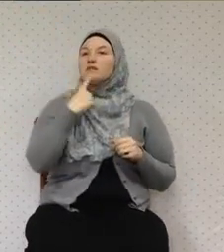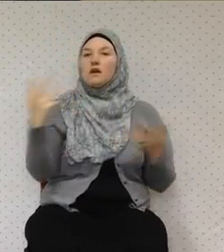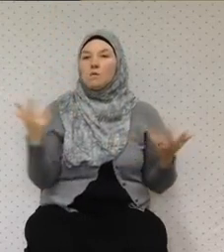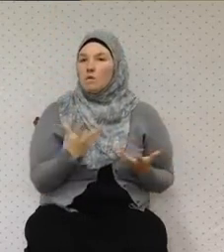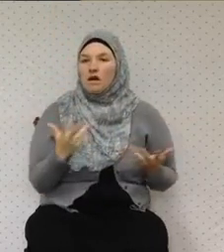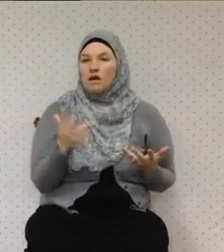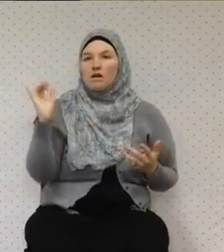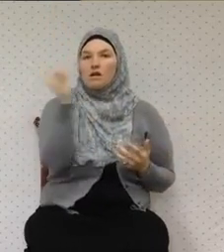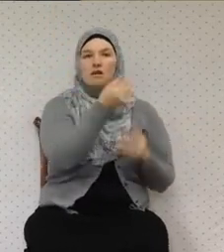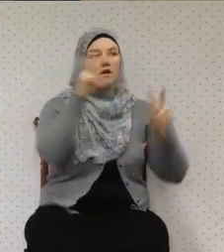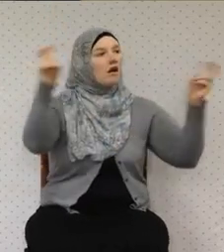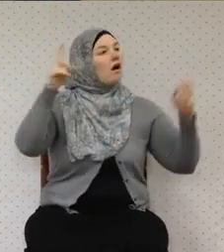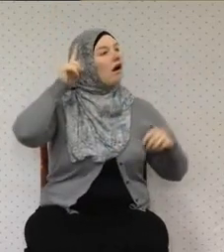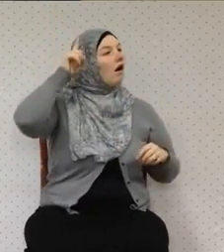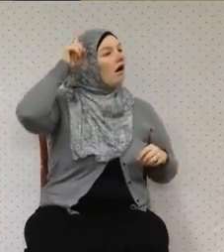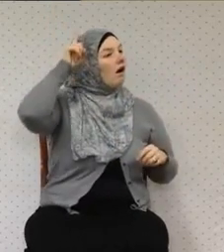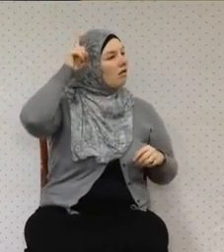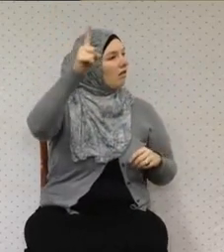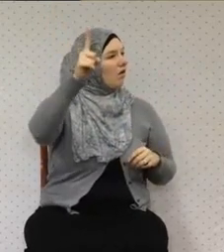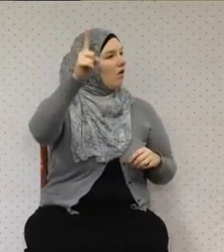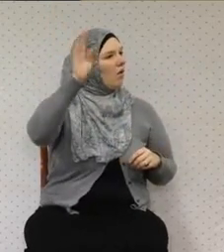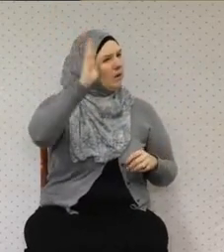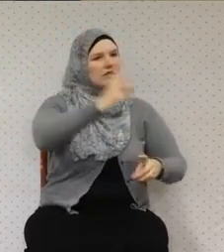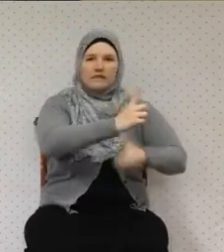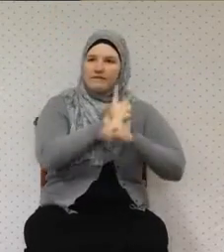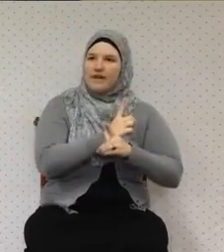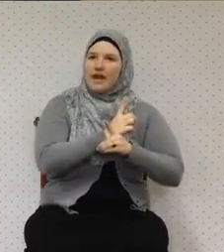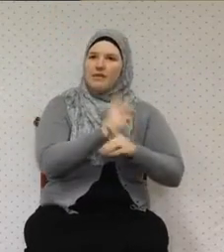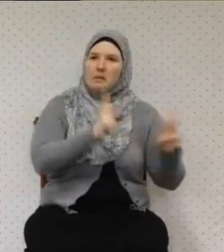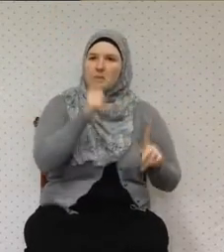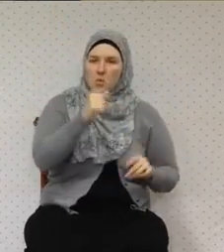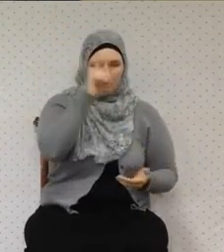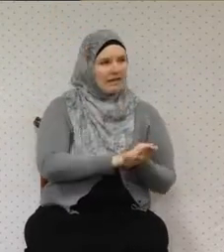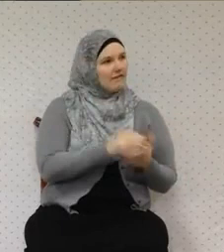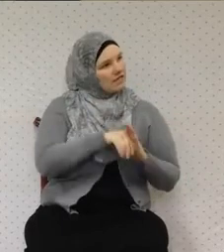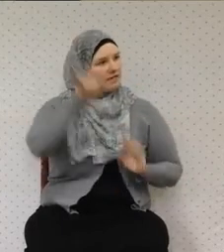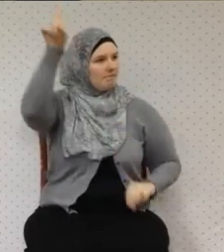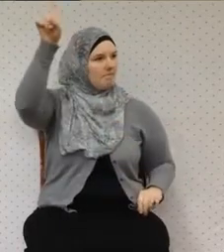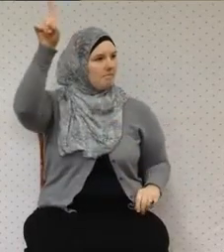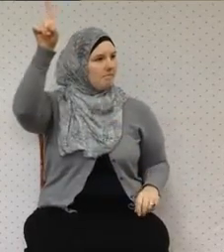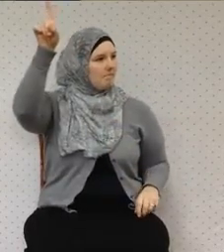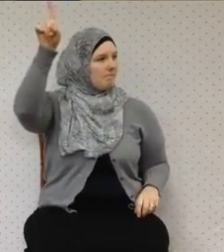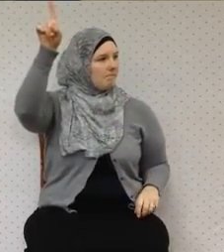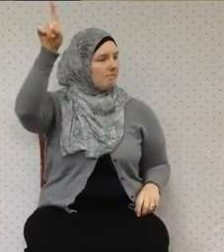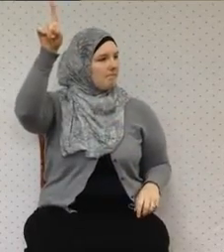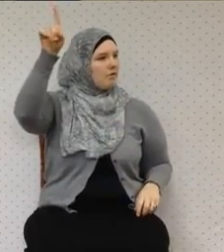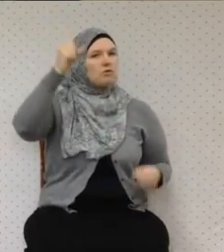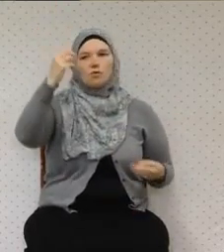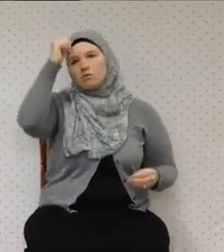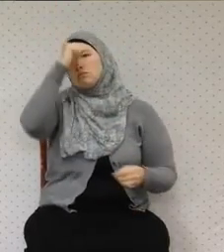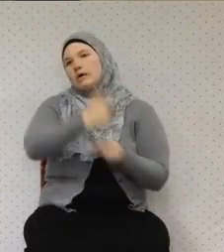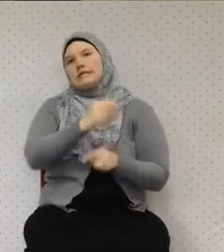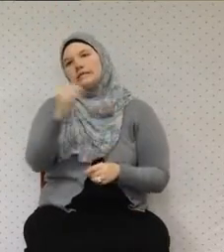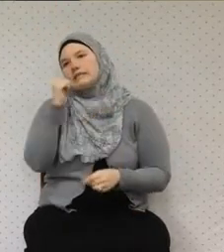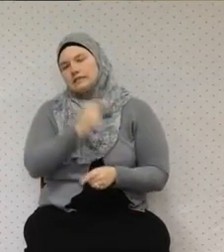عَنِ الَّذِينَ آمَنُوا. Allah certainly defends those who believe in him. So